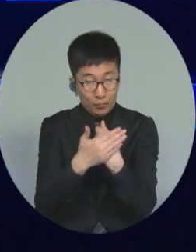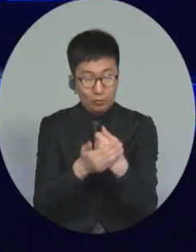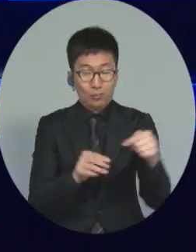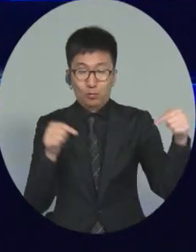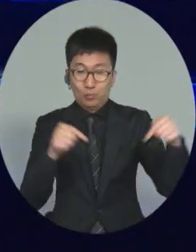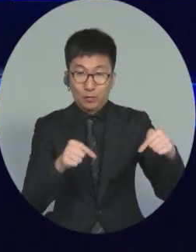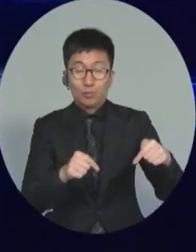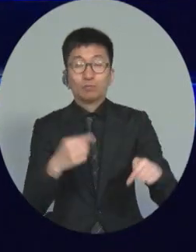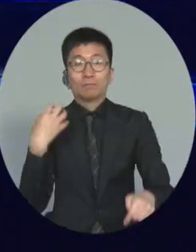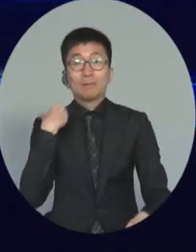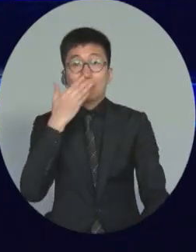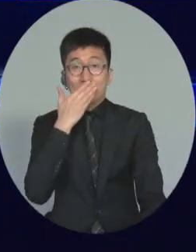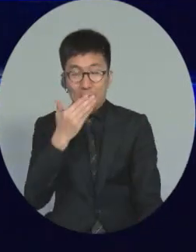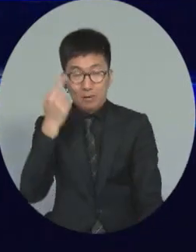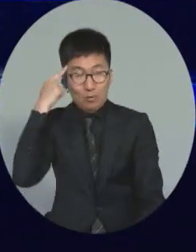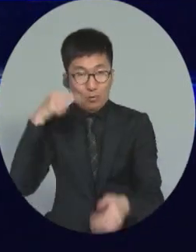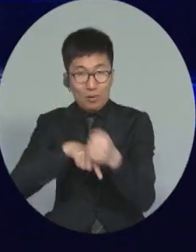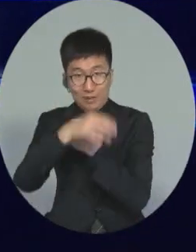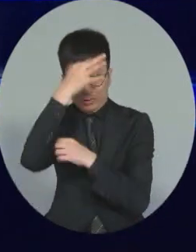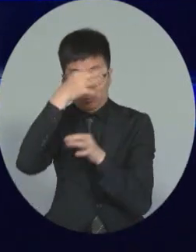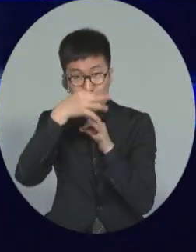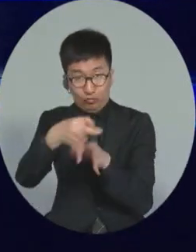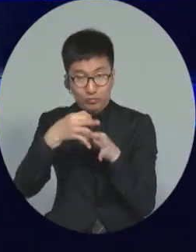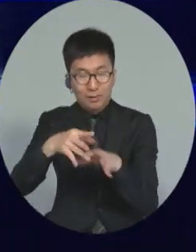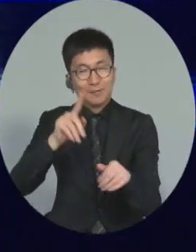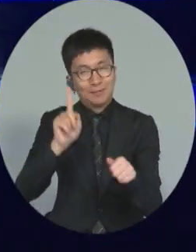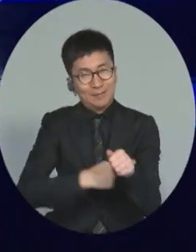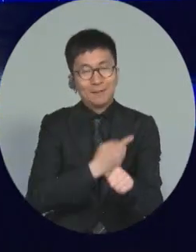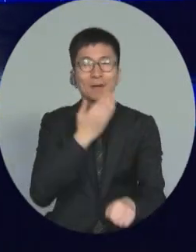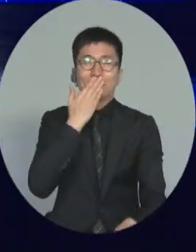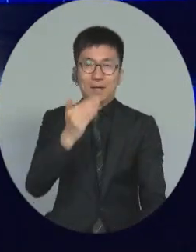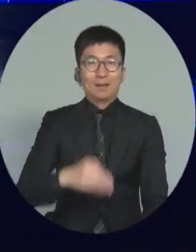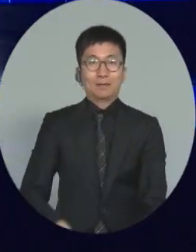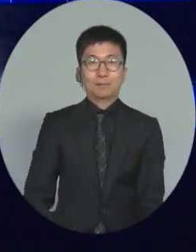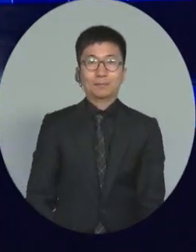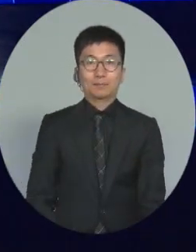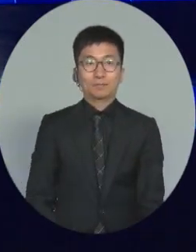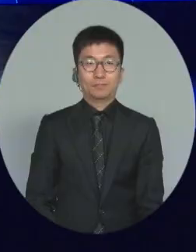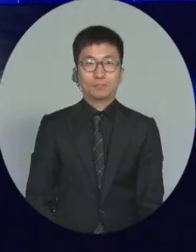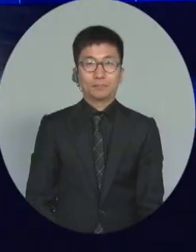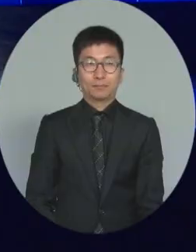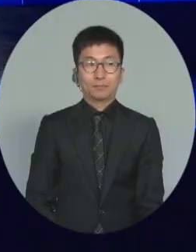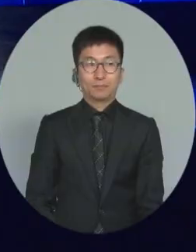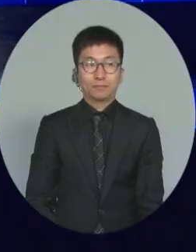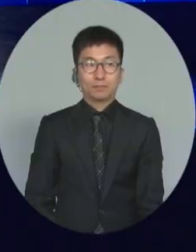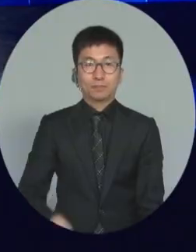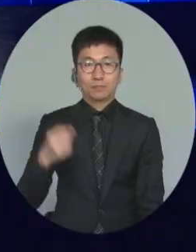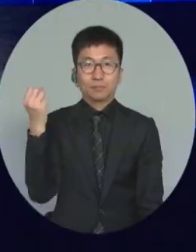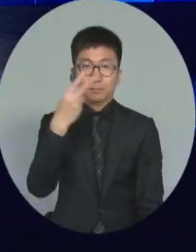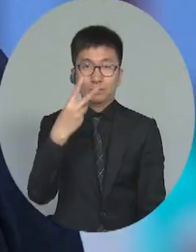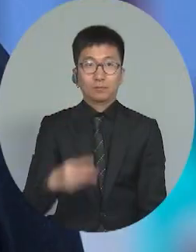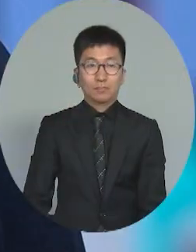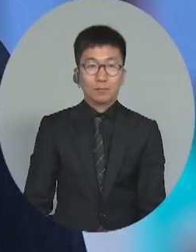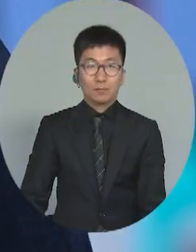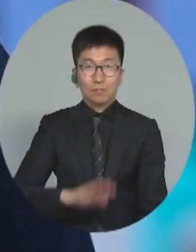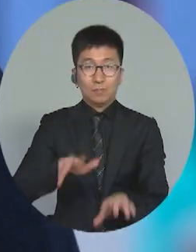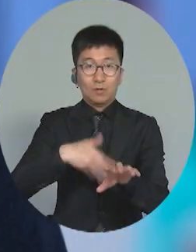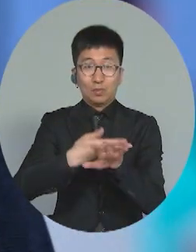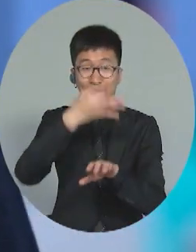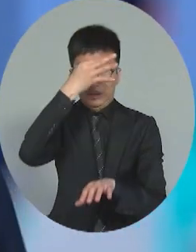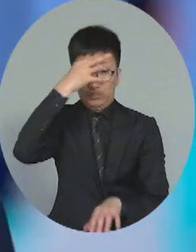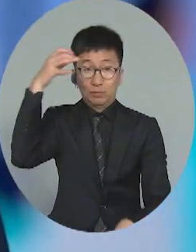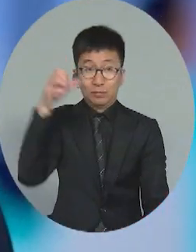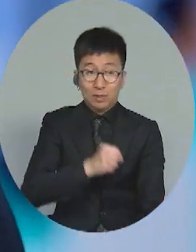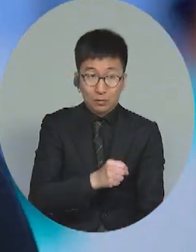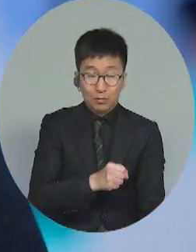그리고 과학 기술에 대한 투자가 전략적으로 가능해집니다뿐만 아니라 혁신 기술로 해결해야